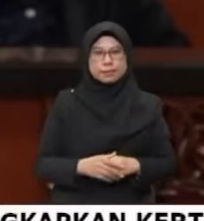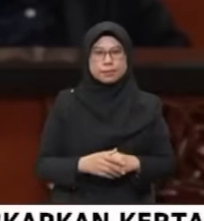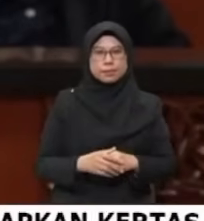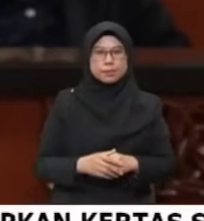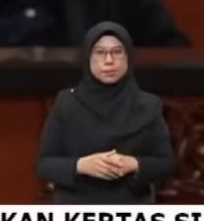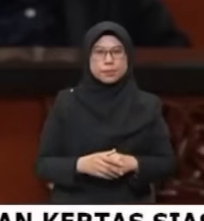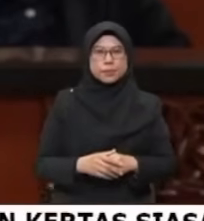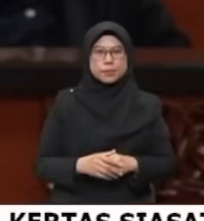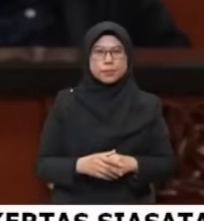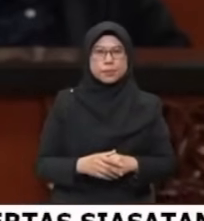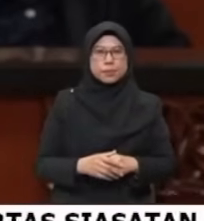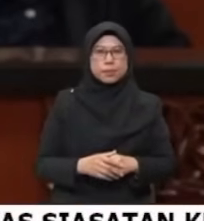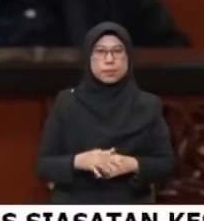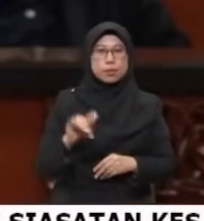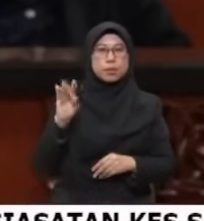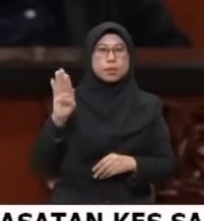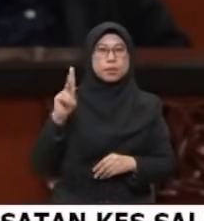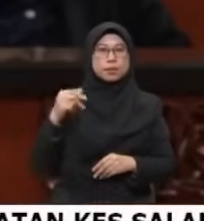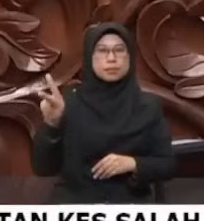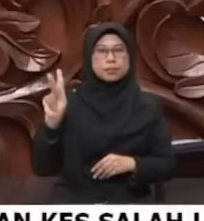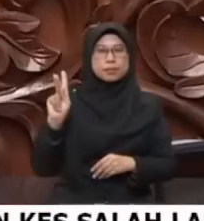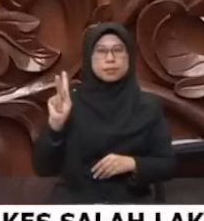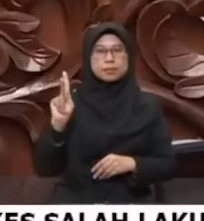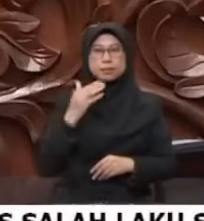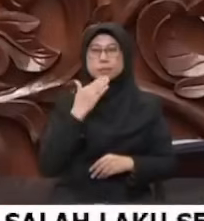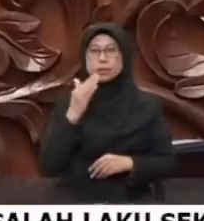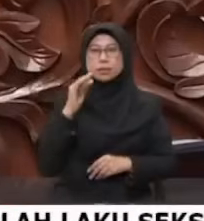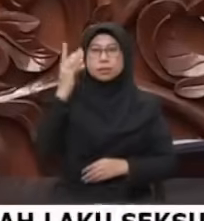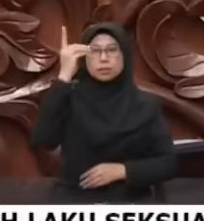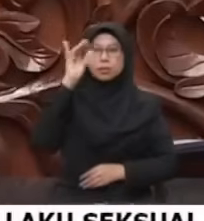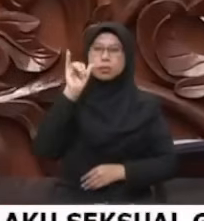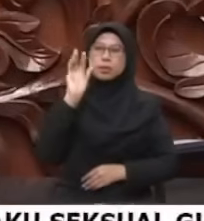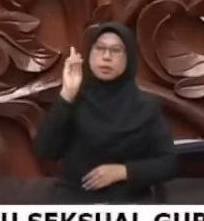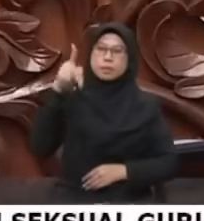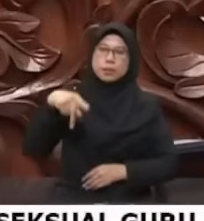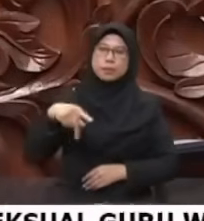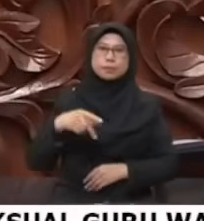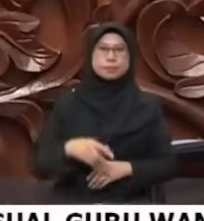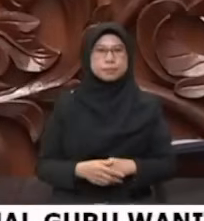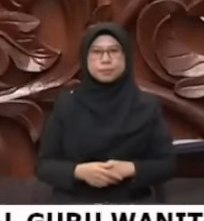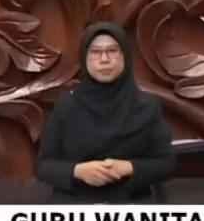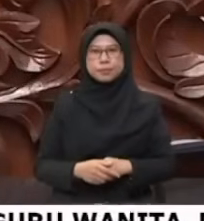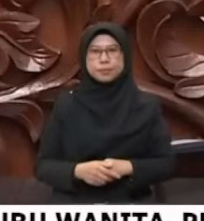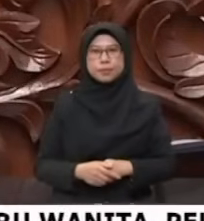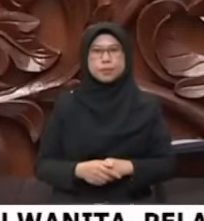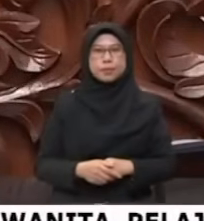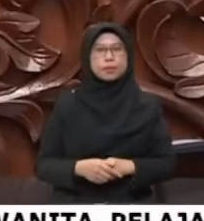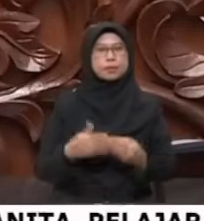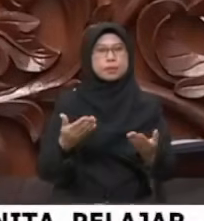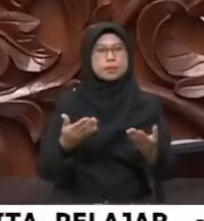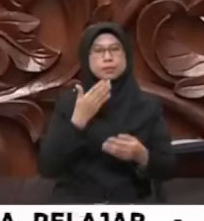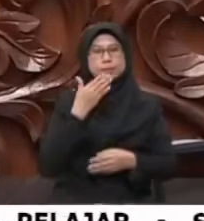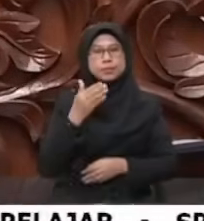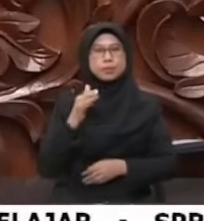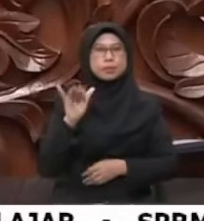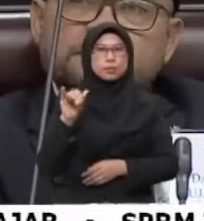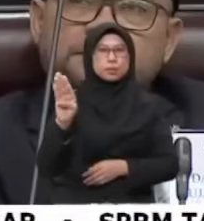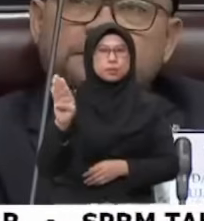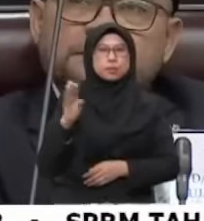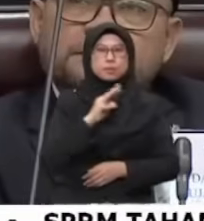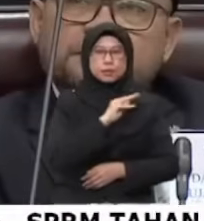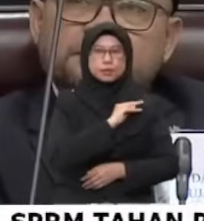Tamban n Abdul Terima kasih Datuk yang di-pertua dan terima kasih yang berhormat menteri di atas jawapan yang